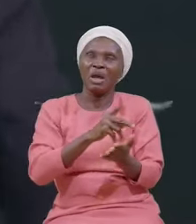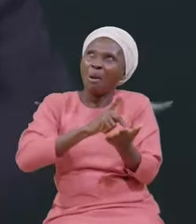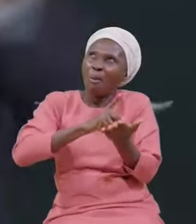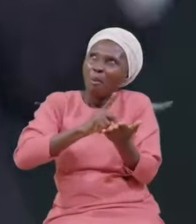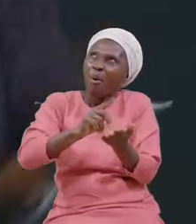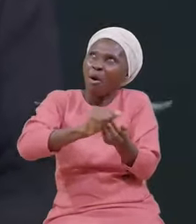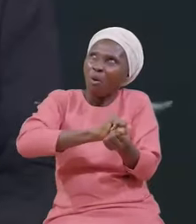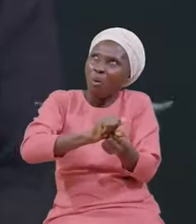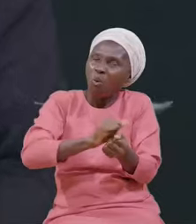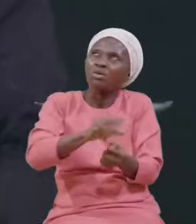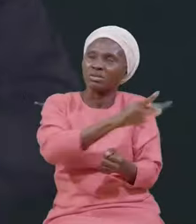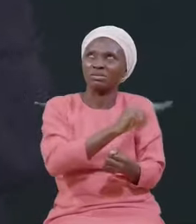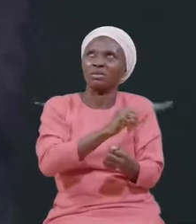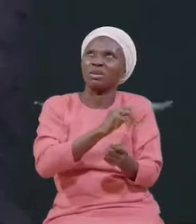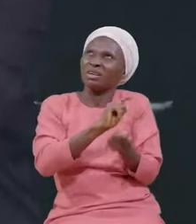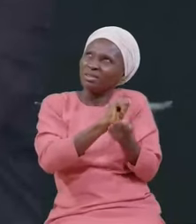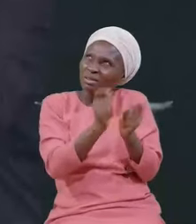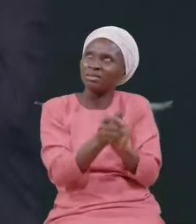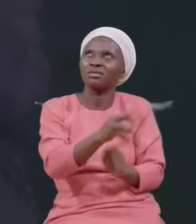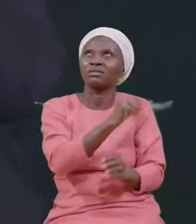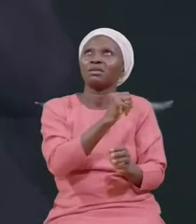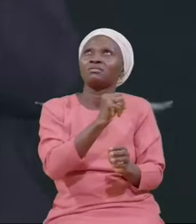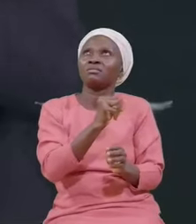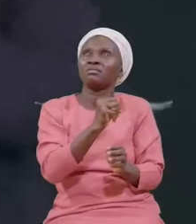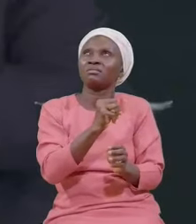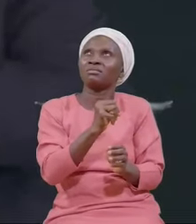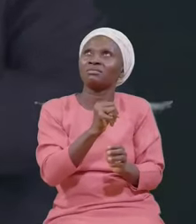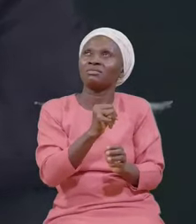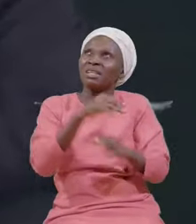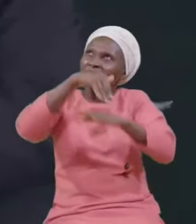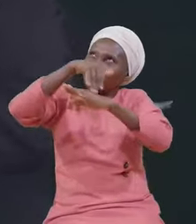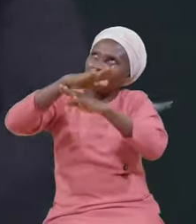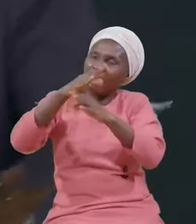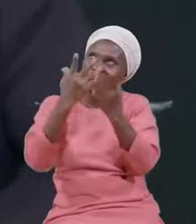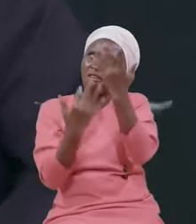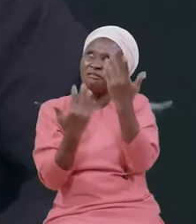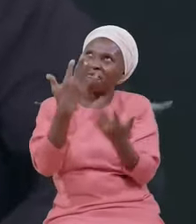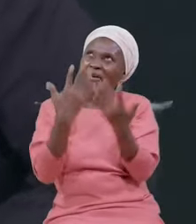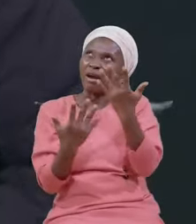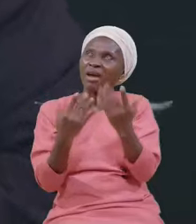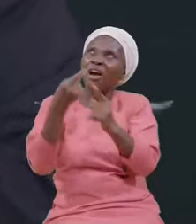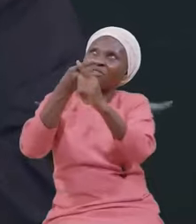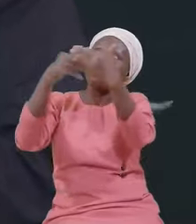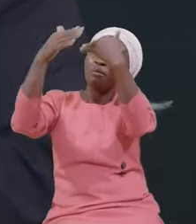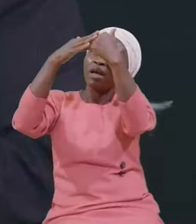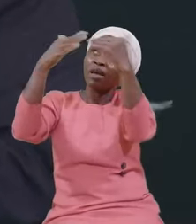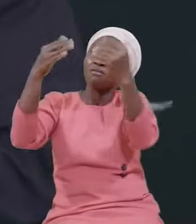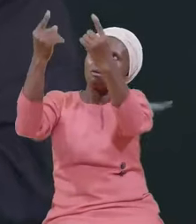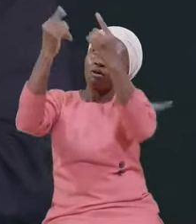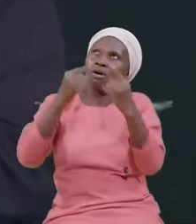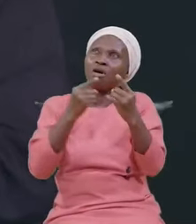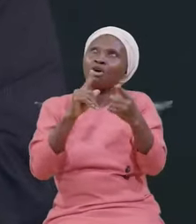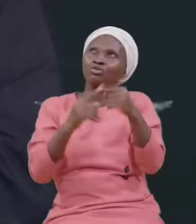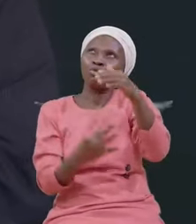Purge-les. Transforme-les. envoie le feu du ciel pour